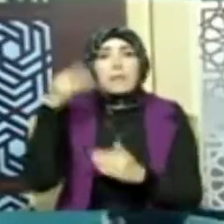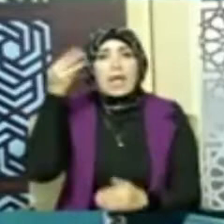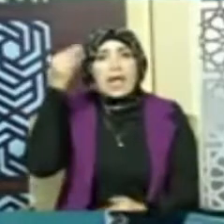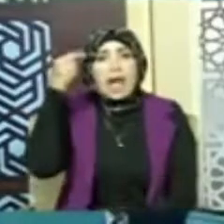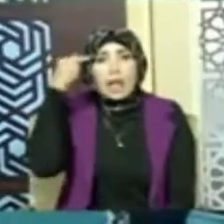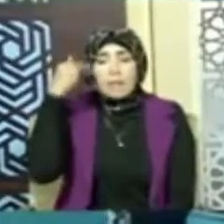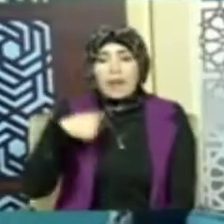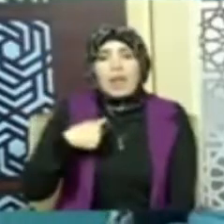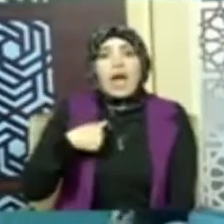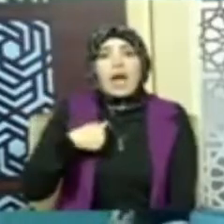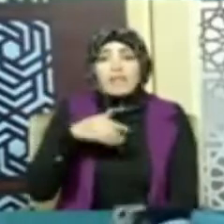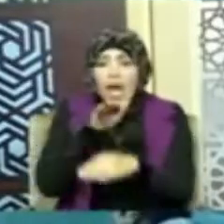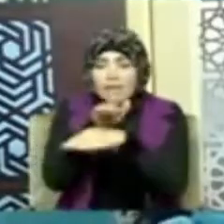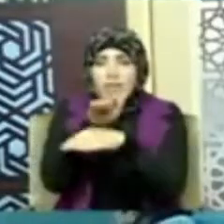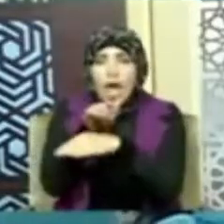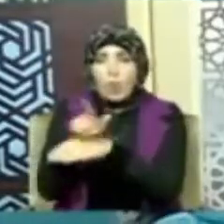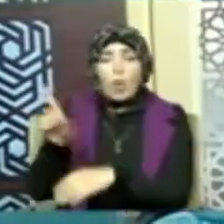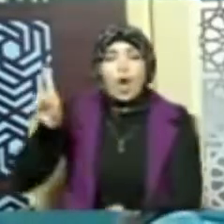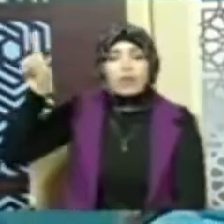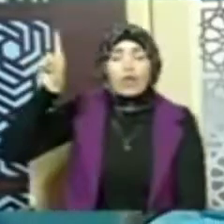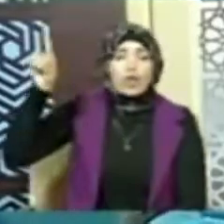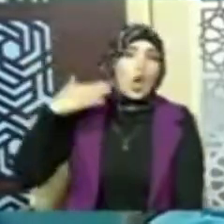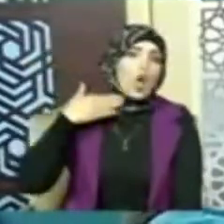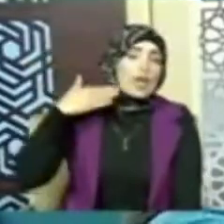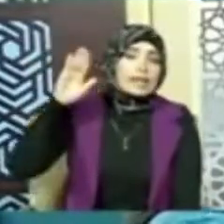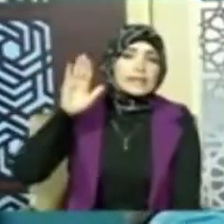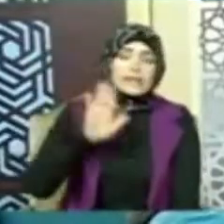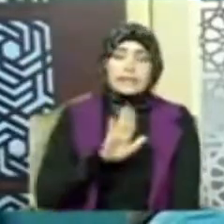وأنا أدعوكم إلى العزيز،